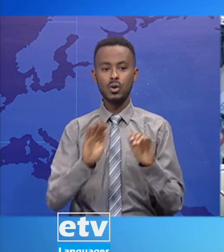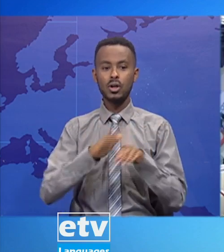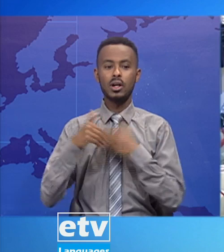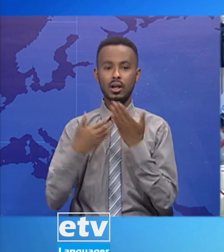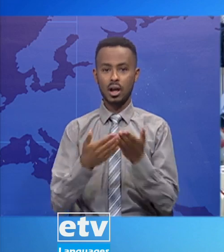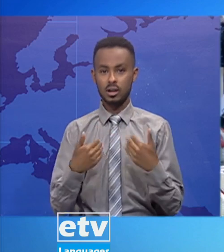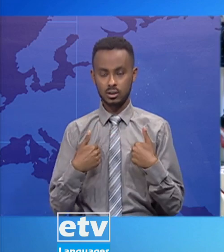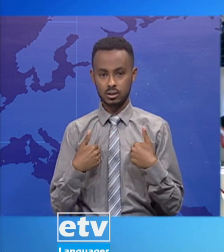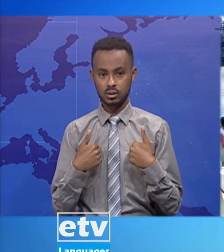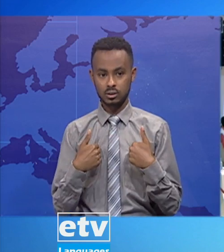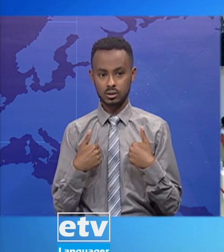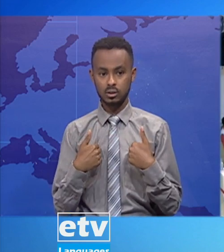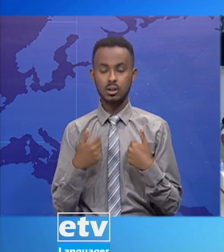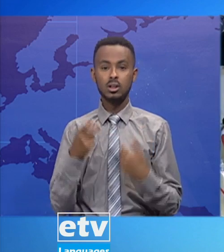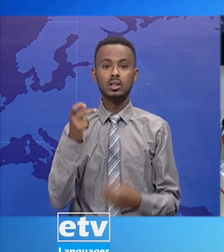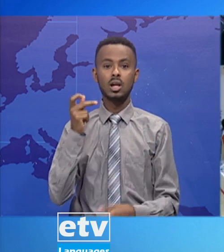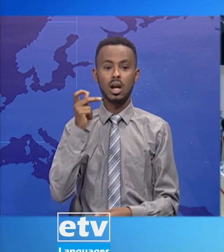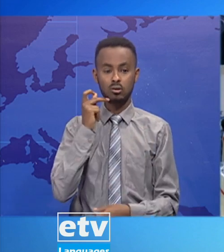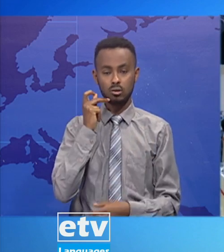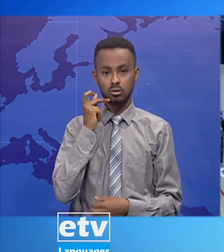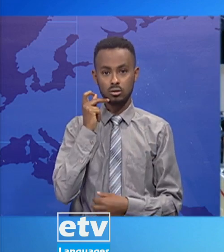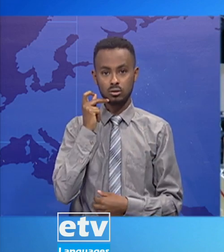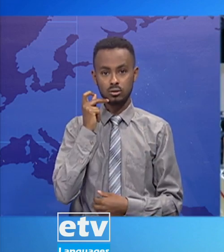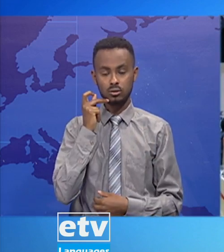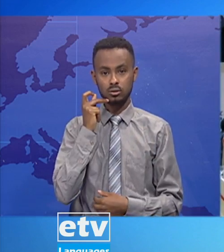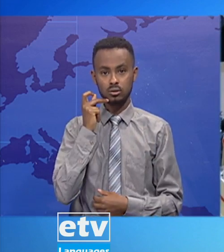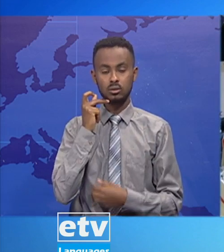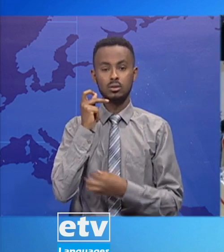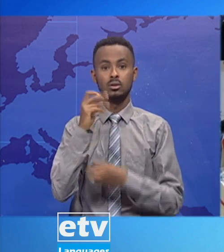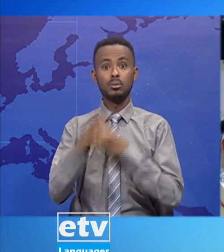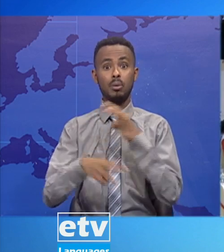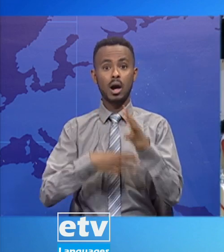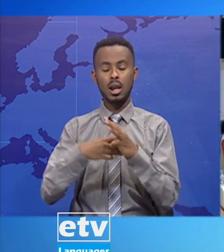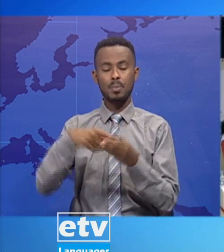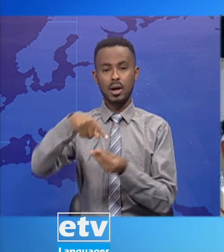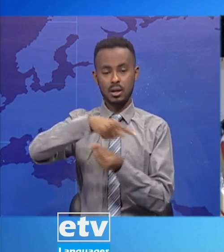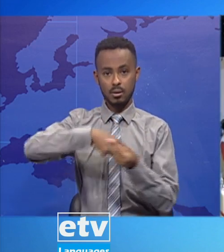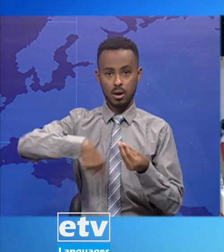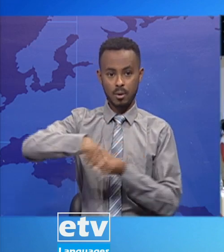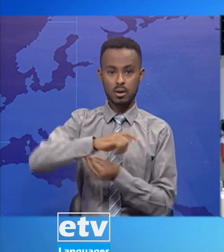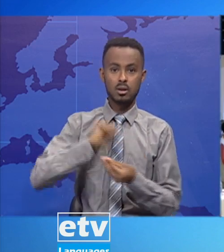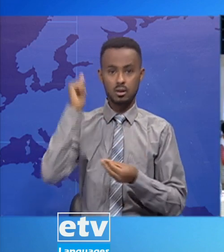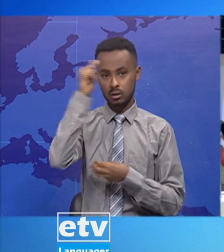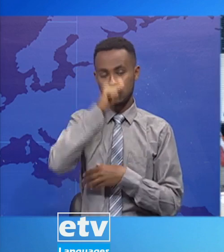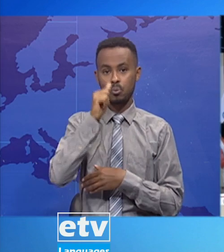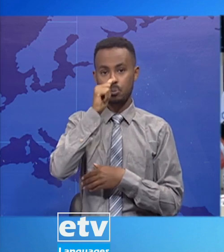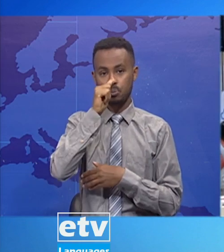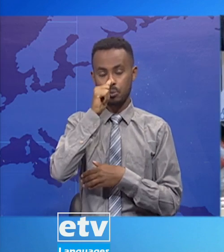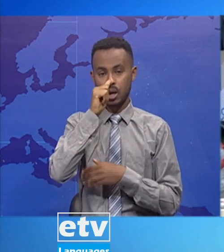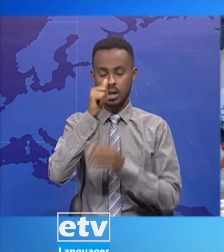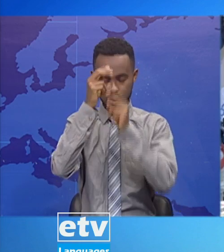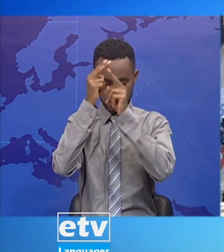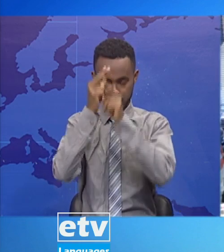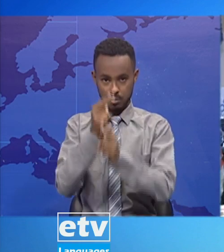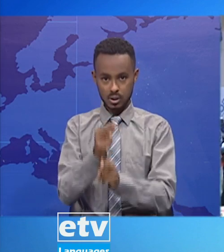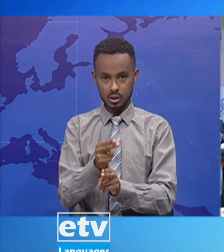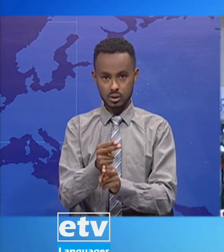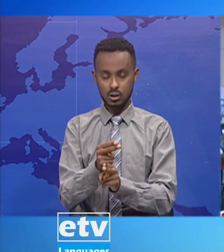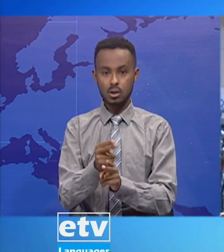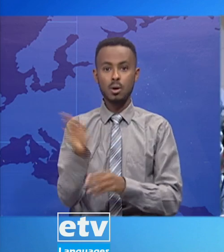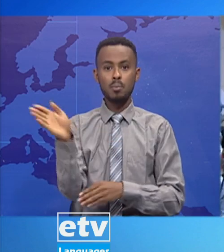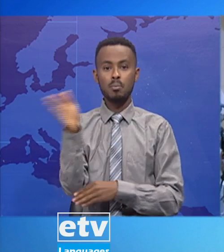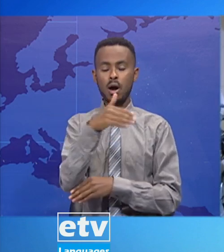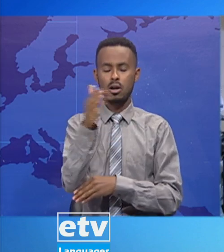እንግዳል። ደራርቱ በአለም አደባባይ ኢትዮጵያን ያስከበረች፣